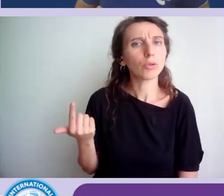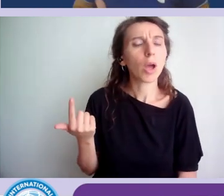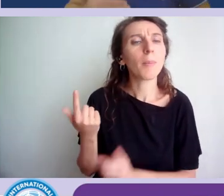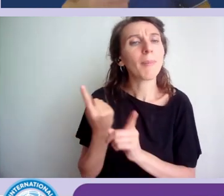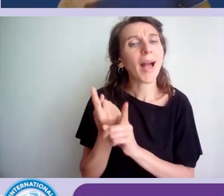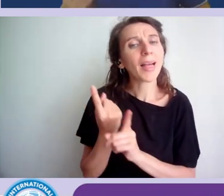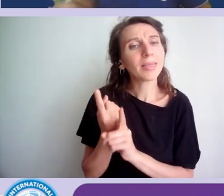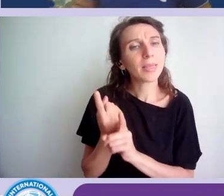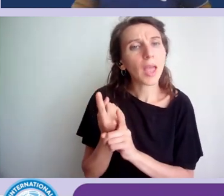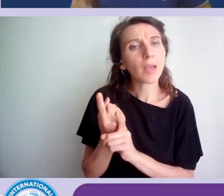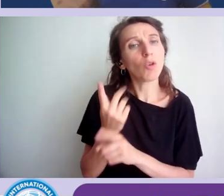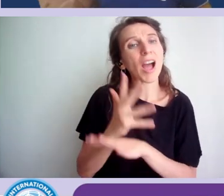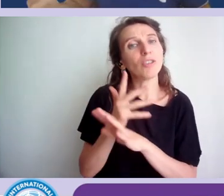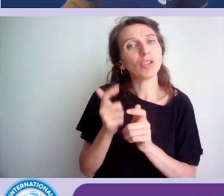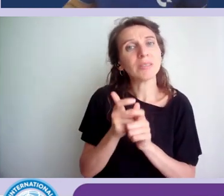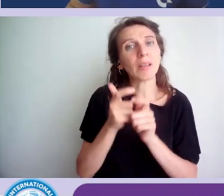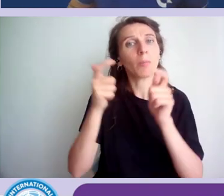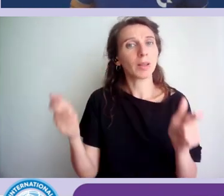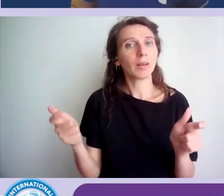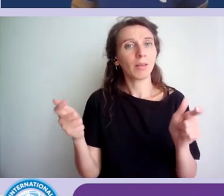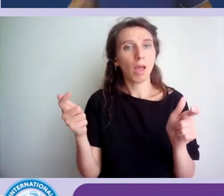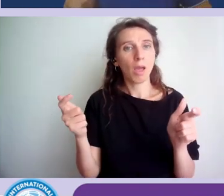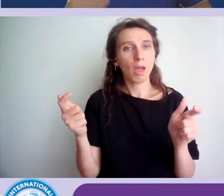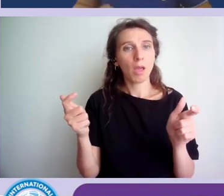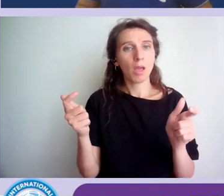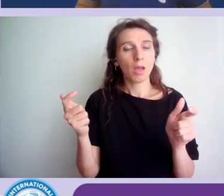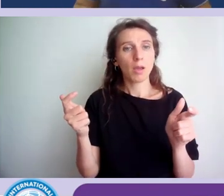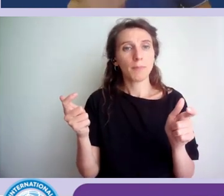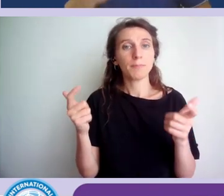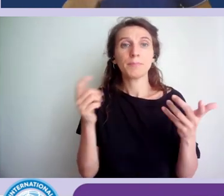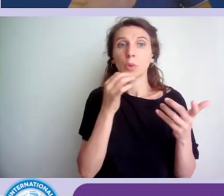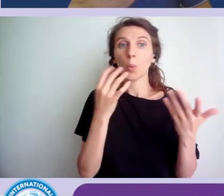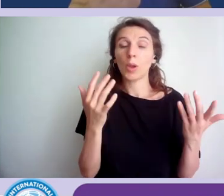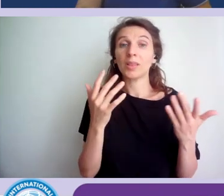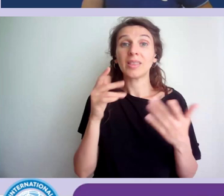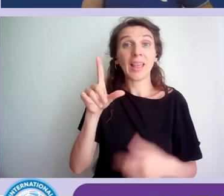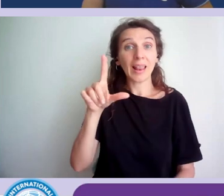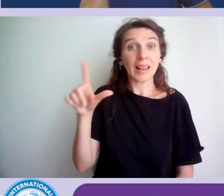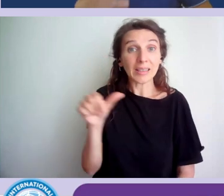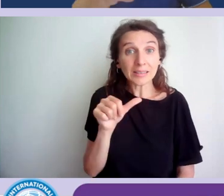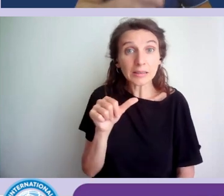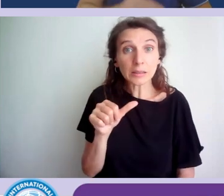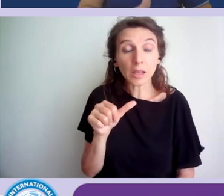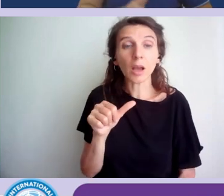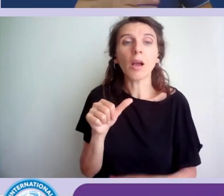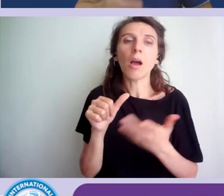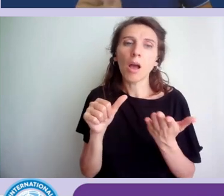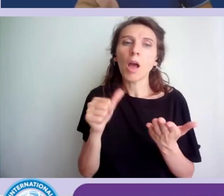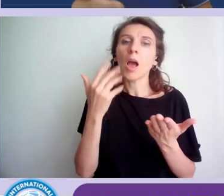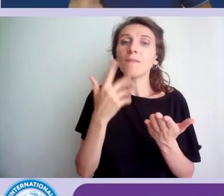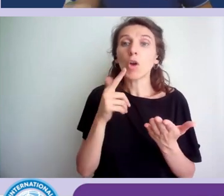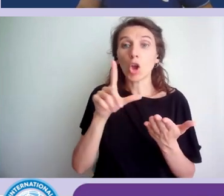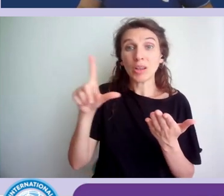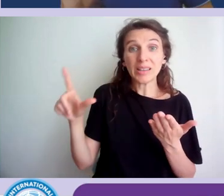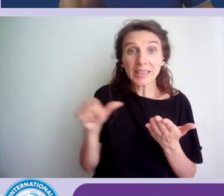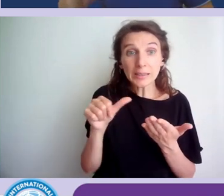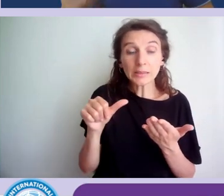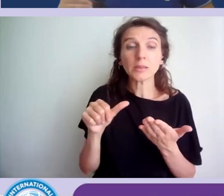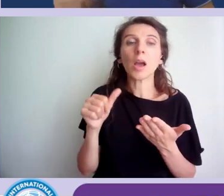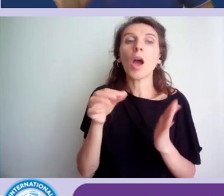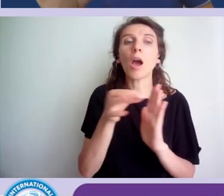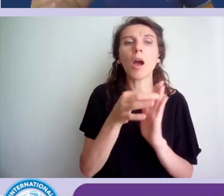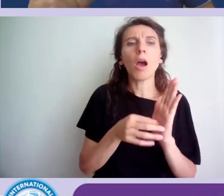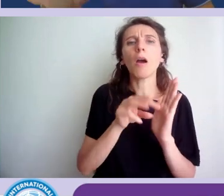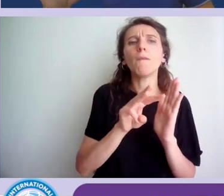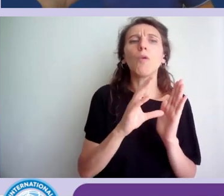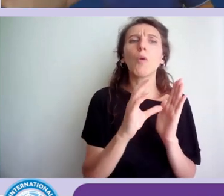dovrò incrementare l'accessibilità e quindi nel caso del Lis se vado a utilizzare il Lis le V